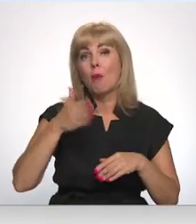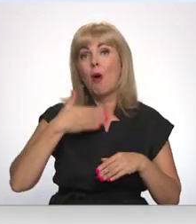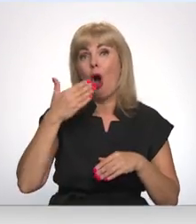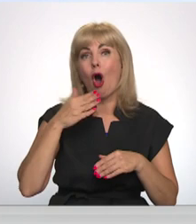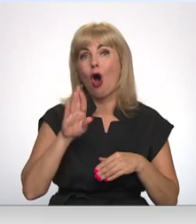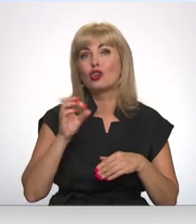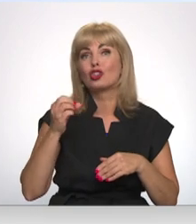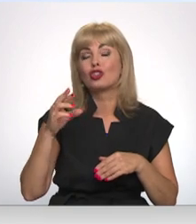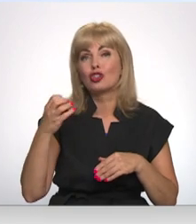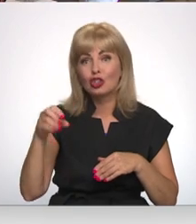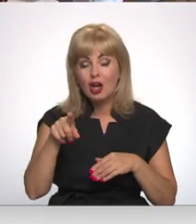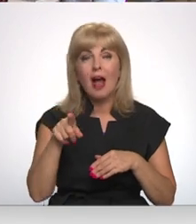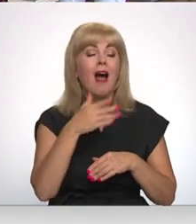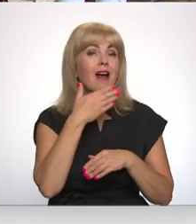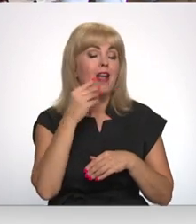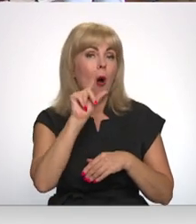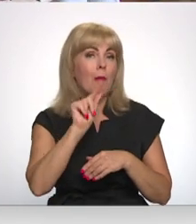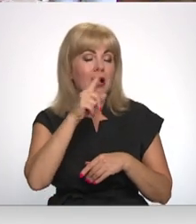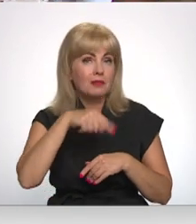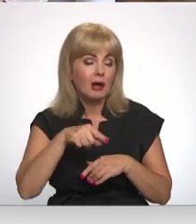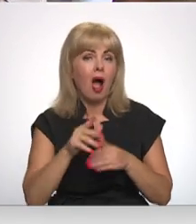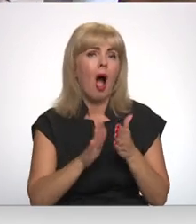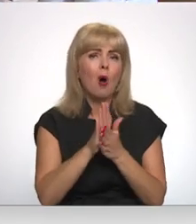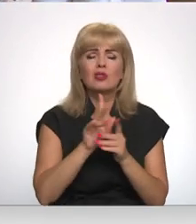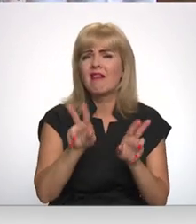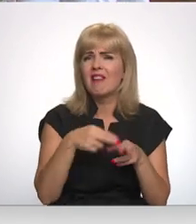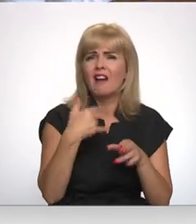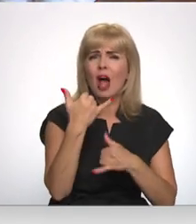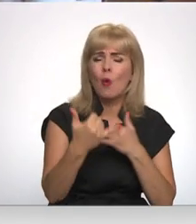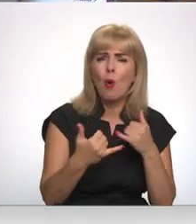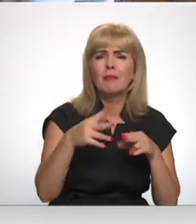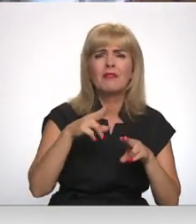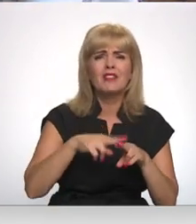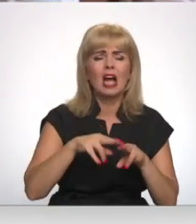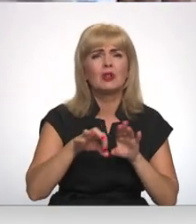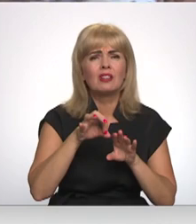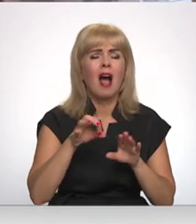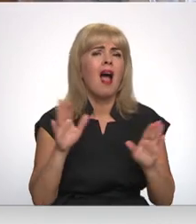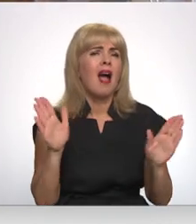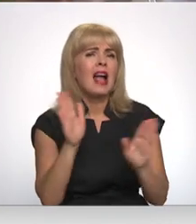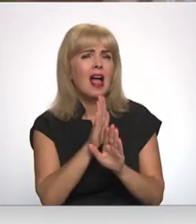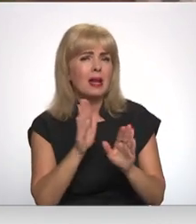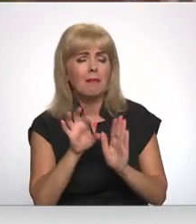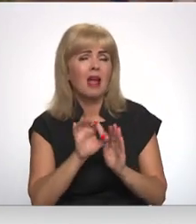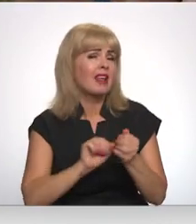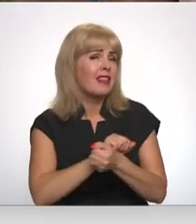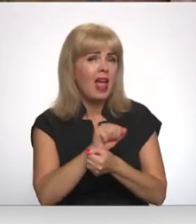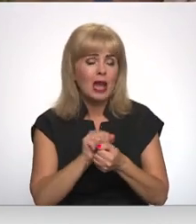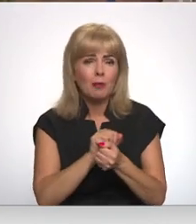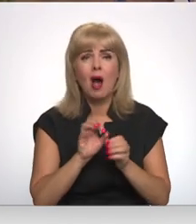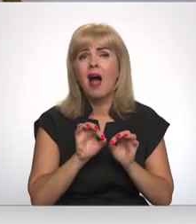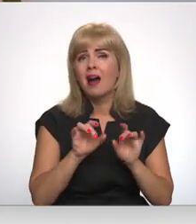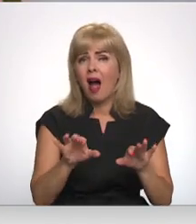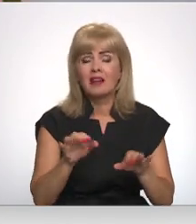Neviena dekoratīvajām ziencētēm nav tik mazprasīga augsnes kopšanas, vietas izvēles un klimata ziņā. Tās būtiski nebojā arī kaitēkļi